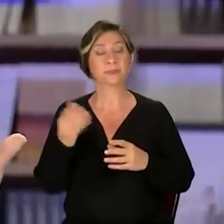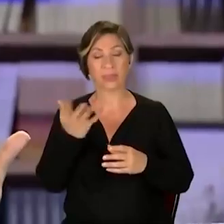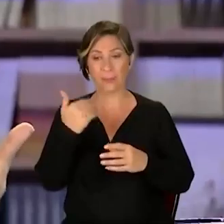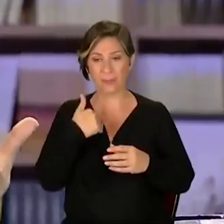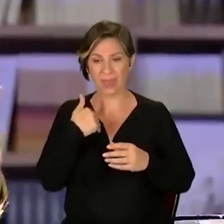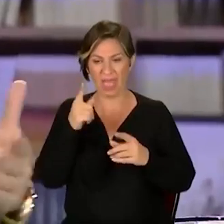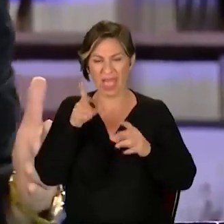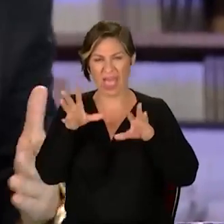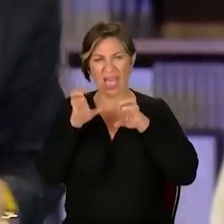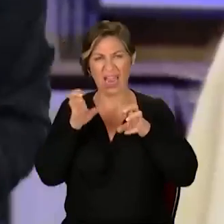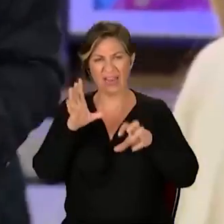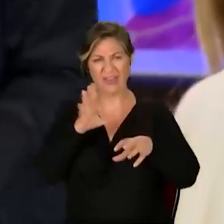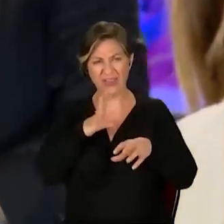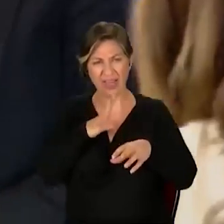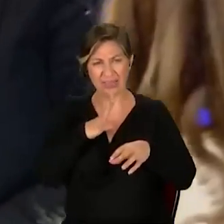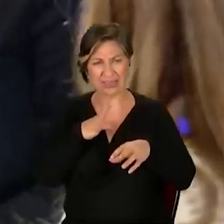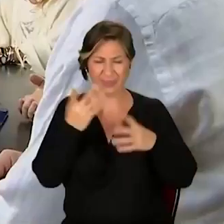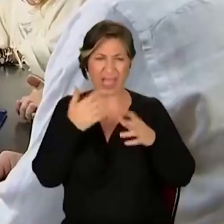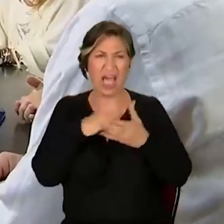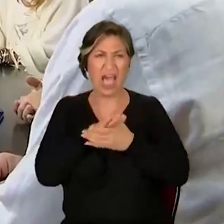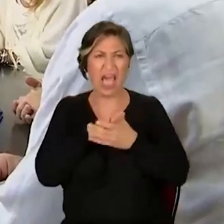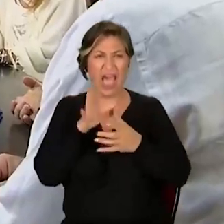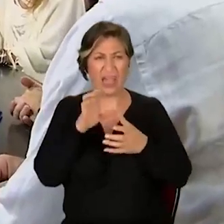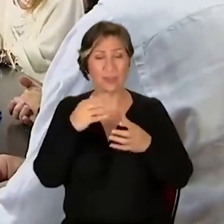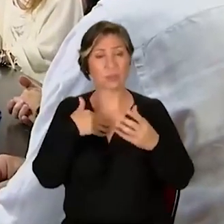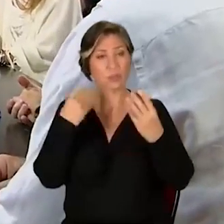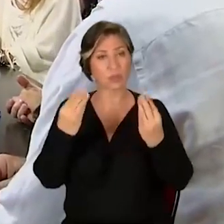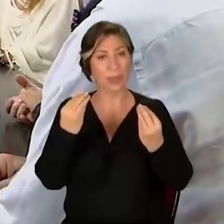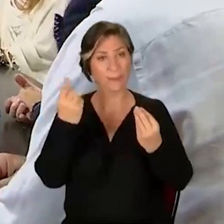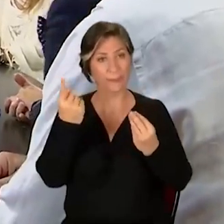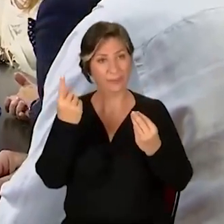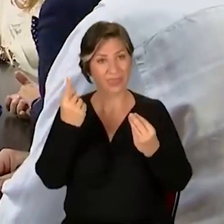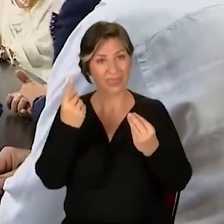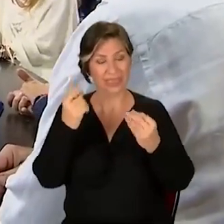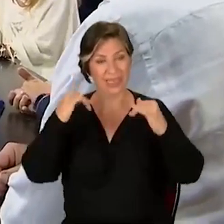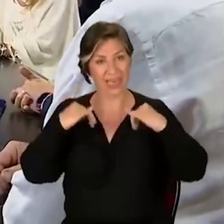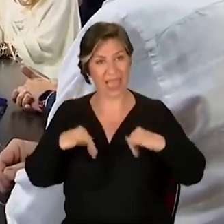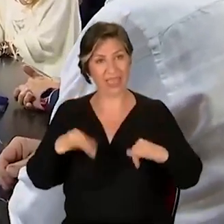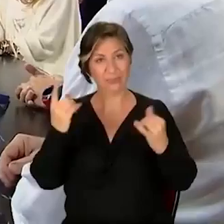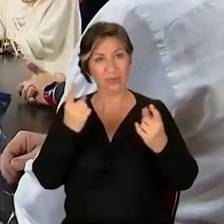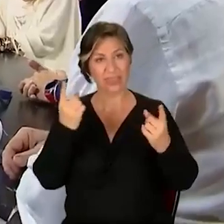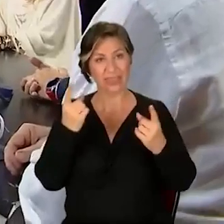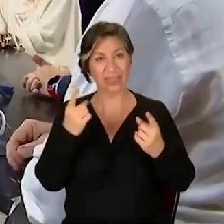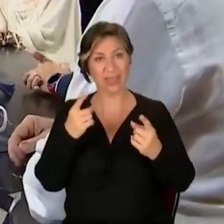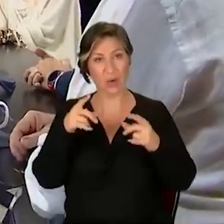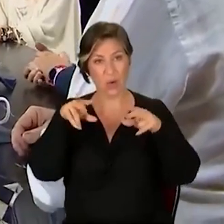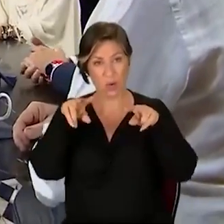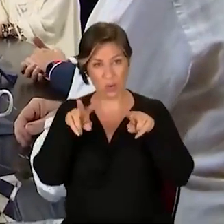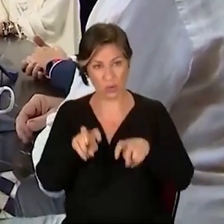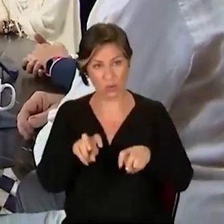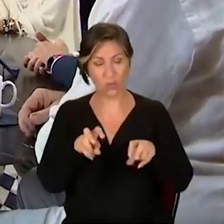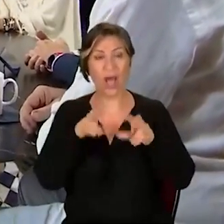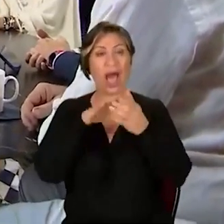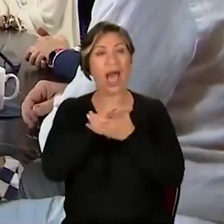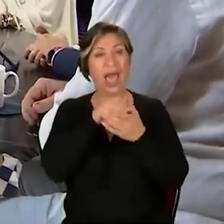de bir ağrı çektiğim zaman... beni güzel bir, rahat bir şekilde oturtturup, hı